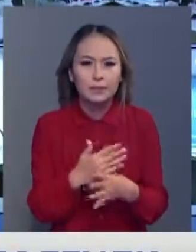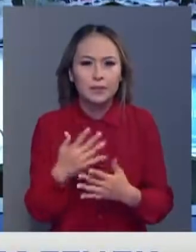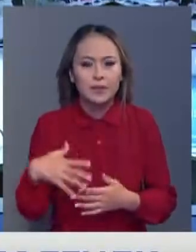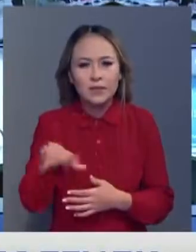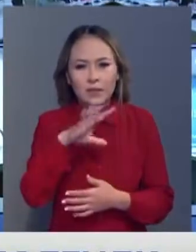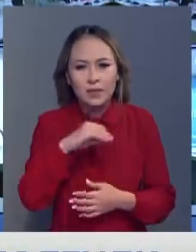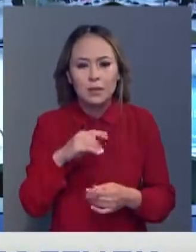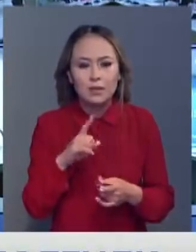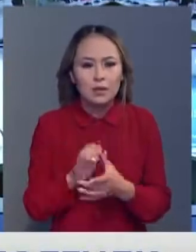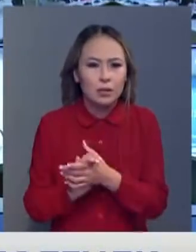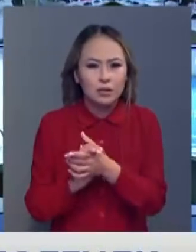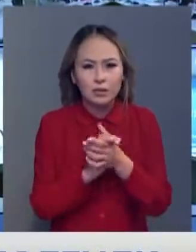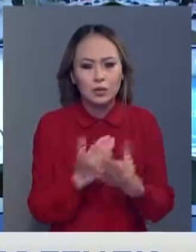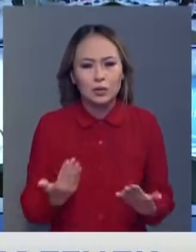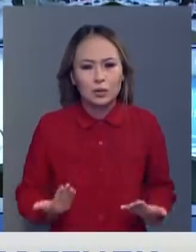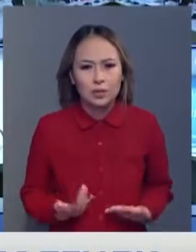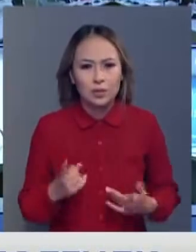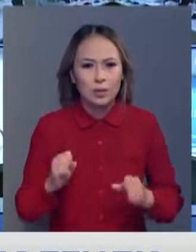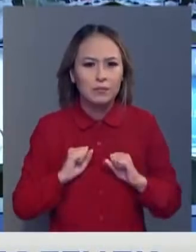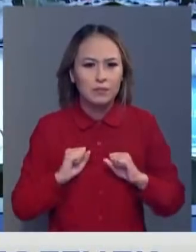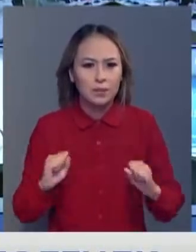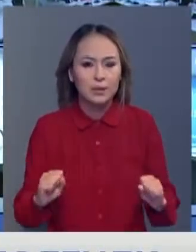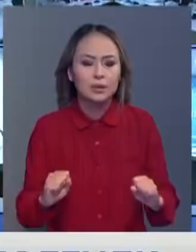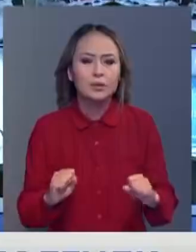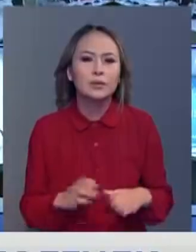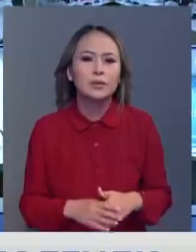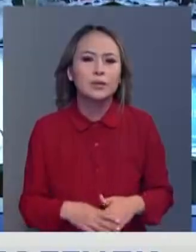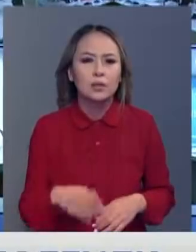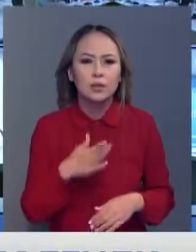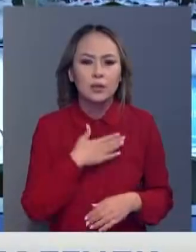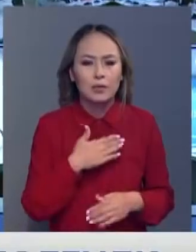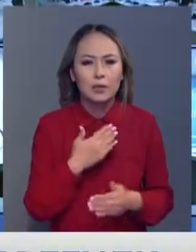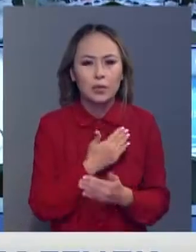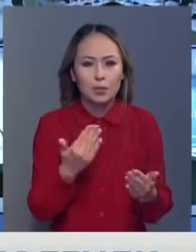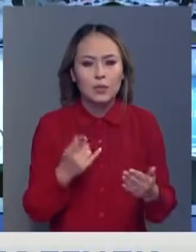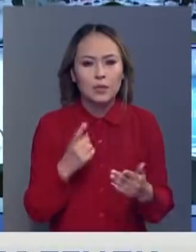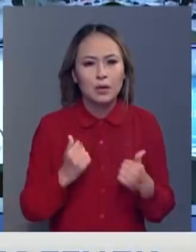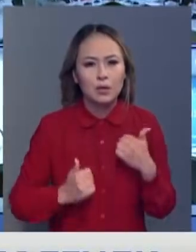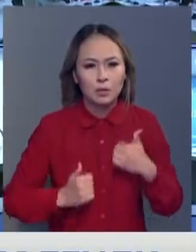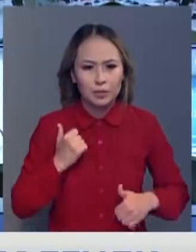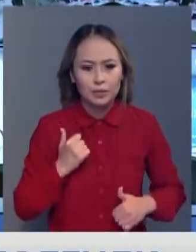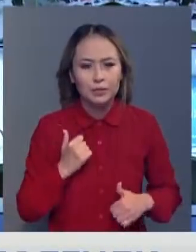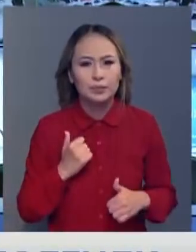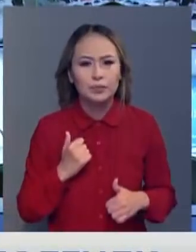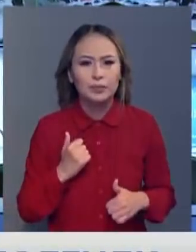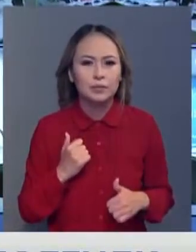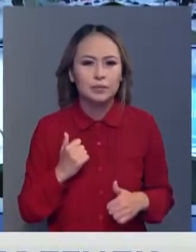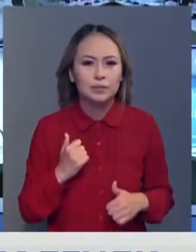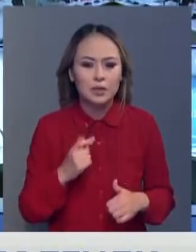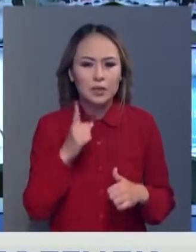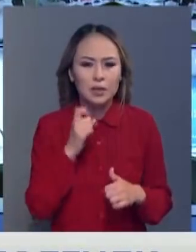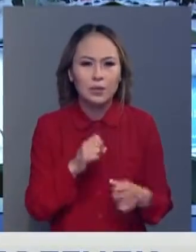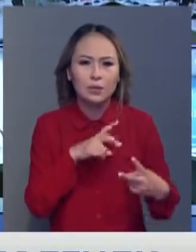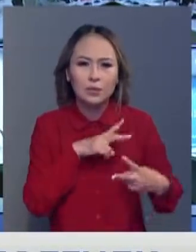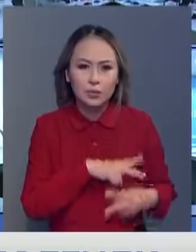бейбіт көнінің батырлары дегі болады. Біз өздеріңізді мақтан тұтамыз. Қажылы еңбектеріңіз